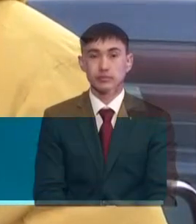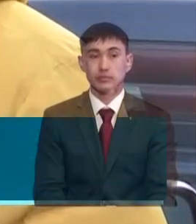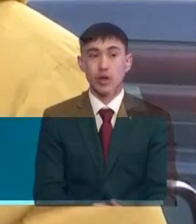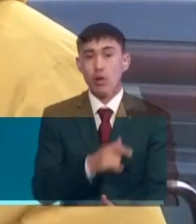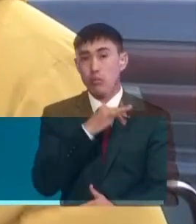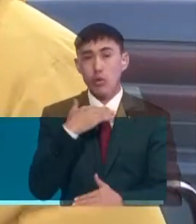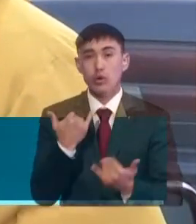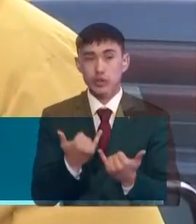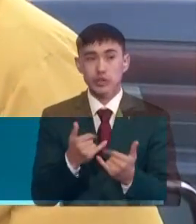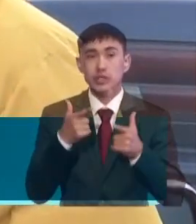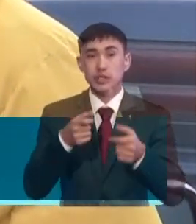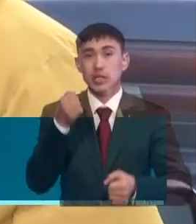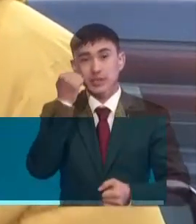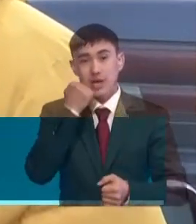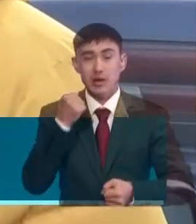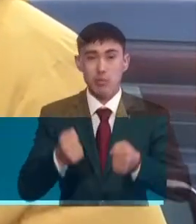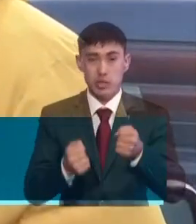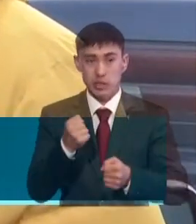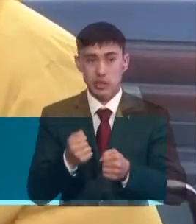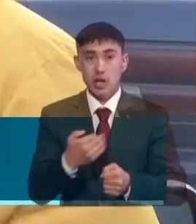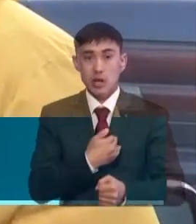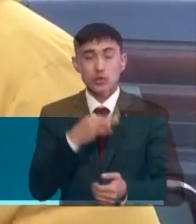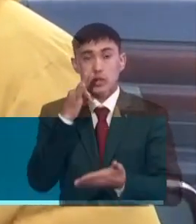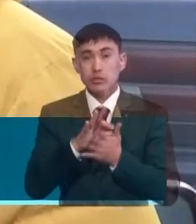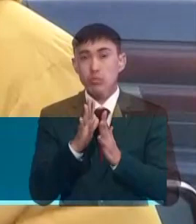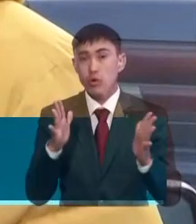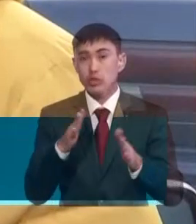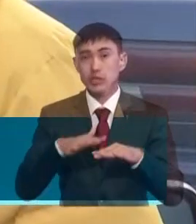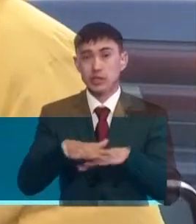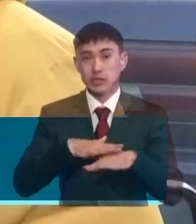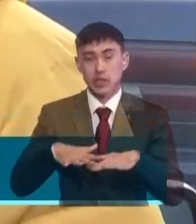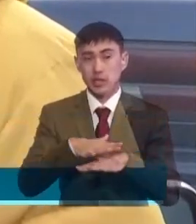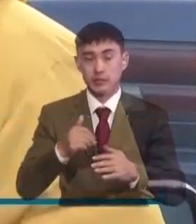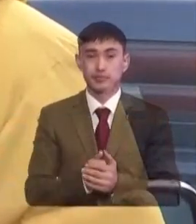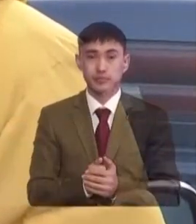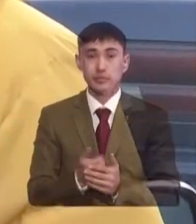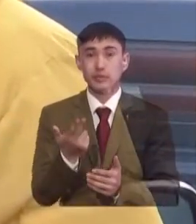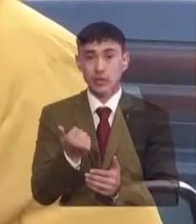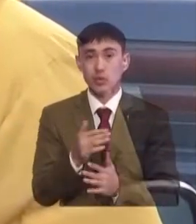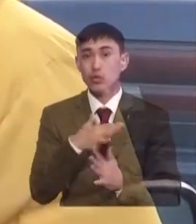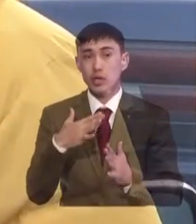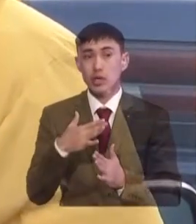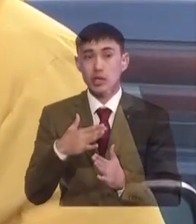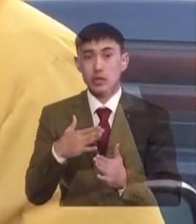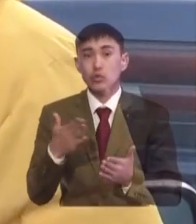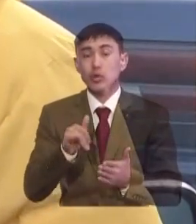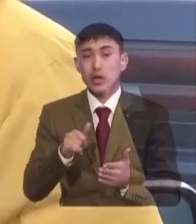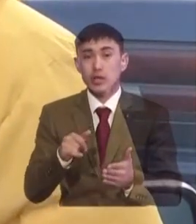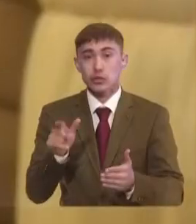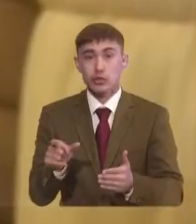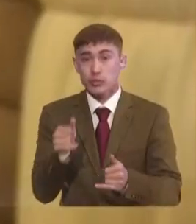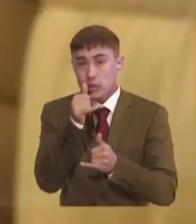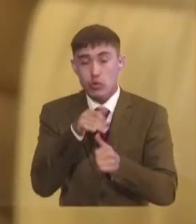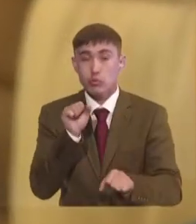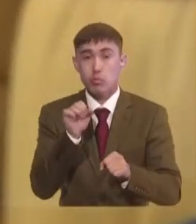Очень многие сейчас ездят на старых машинах. Я бы сказала, большая часть нашего населения. Конечно, куда людям деваться? Мы просто не